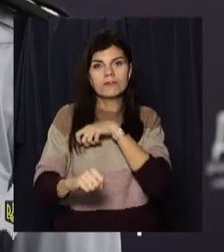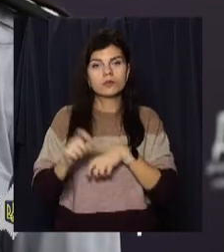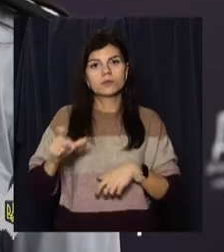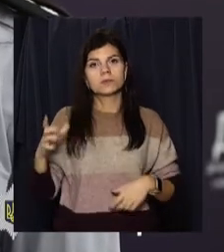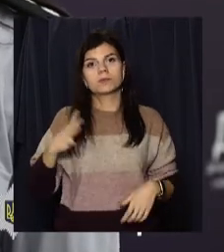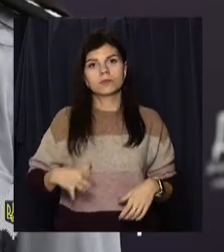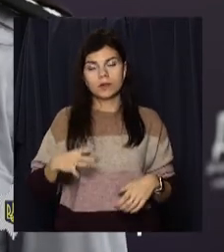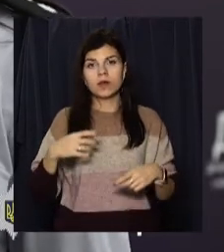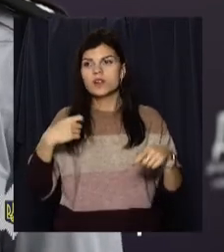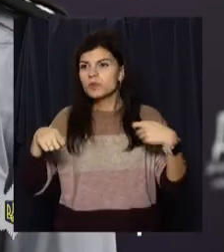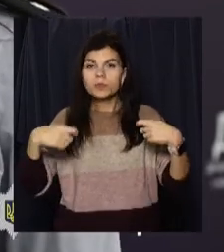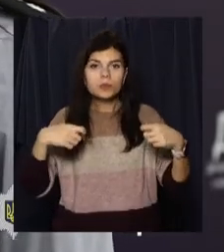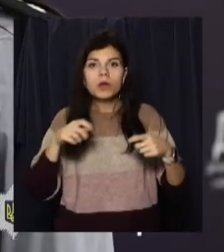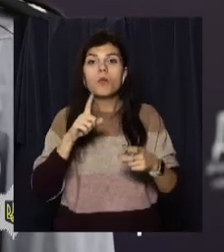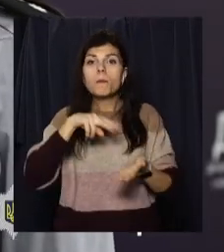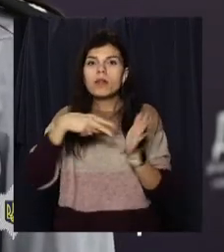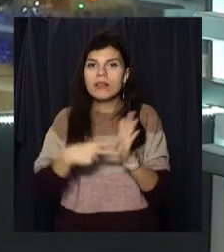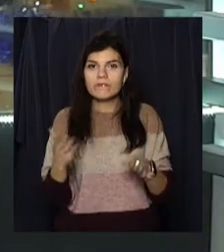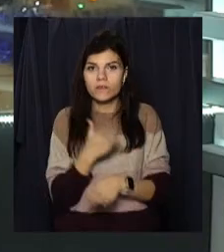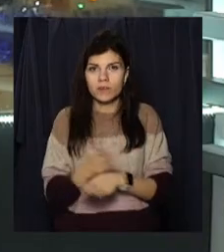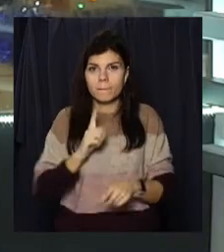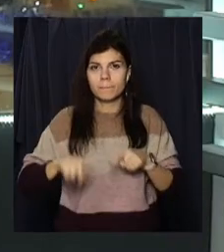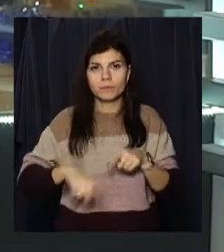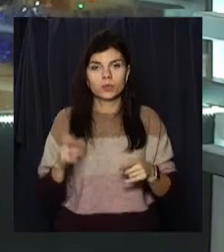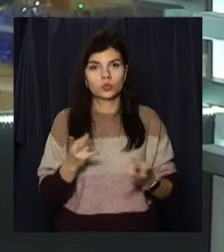щодо кількості збуту метамфетаміну та виручки.